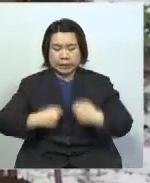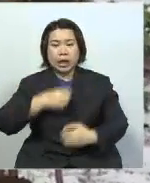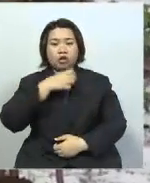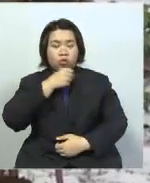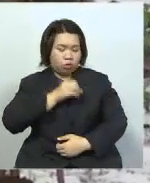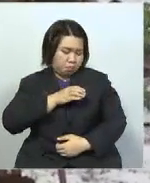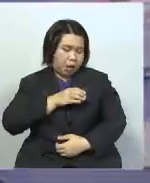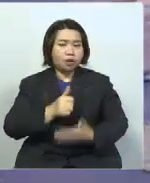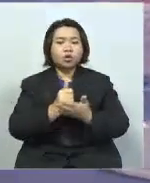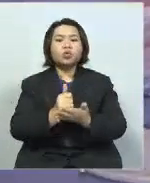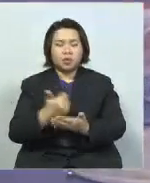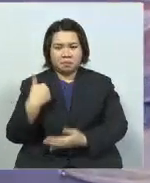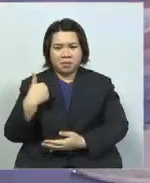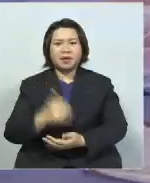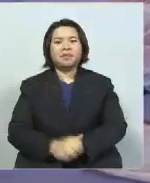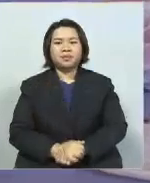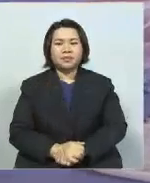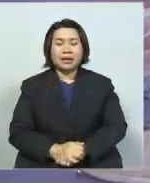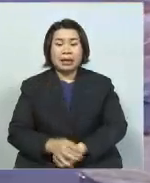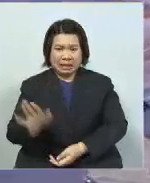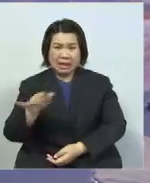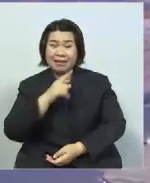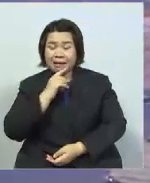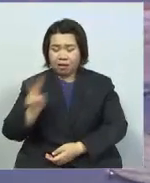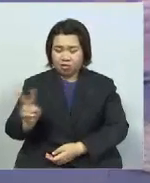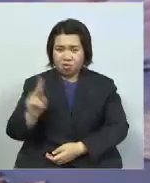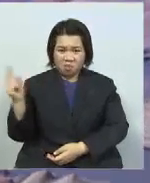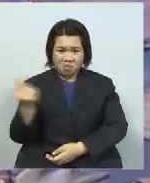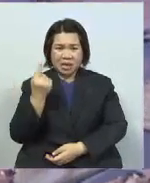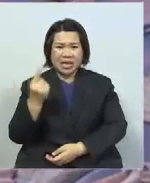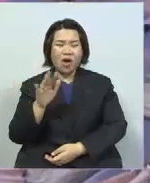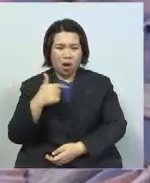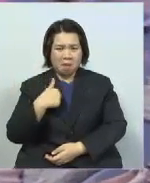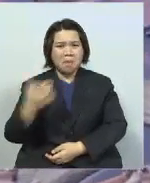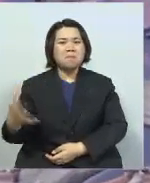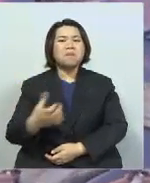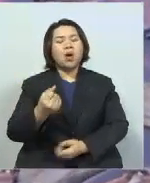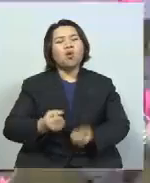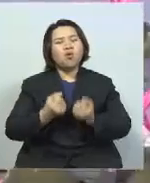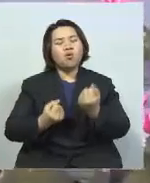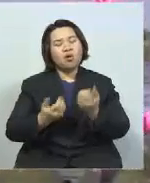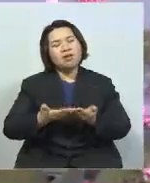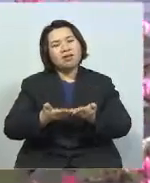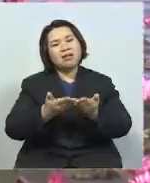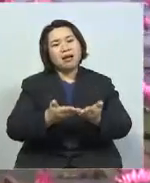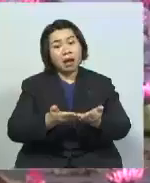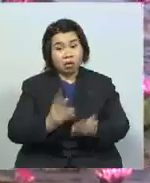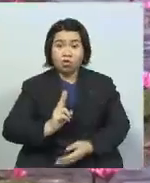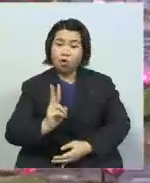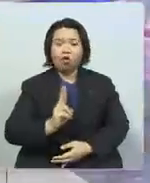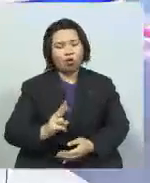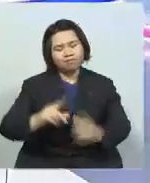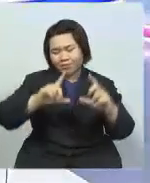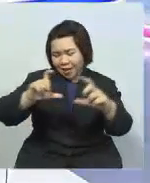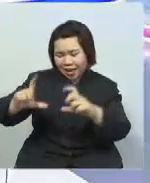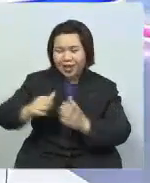ใส่ด้วยนะคะ โอ้โหน่าไปเที่ยวมากๆนะนี่ถ้าคุณไปกับดิฉันนะคะนี่เดี๋ยวดิฉันจะเหมาเรือ1ลำแล้วก็ถ่ายรูปให้ ค ุ ณเลยน